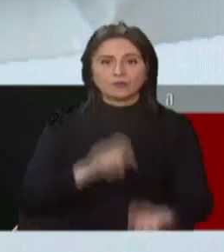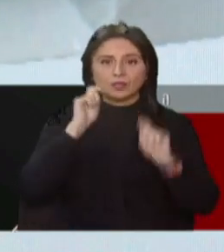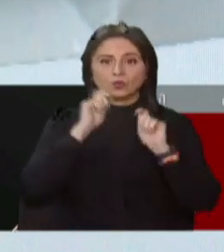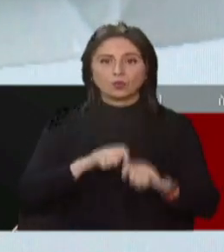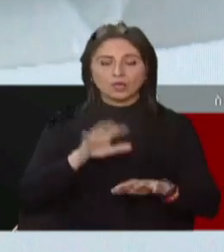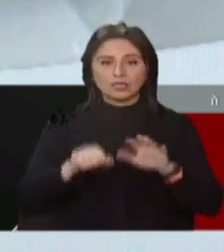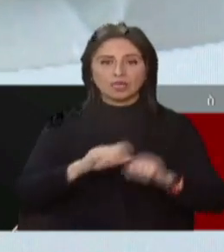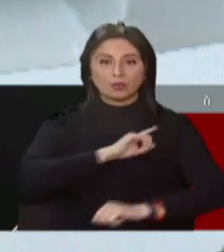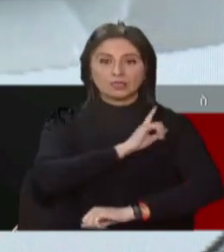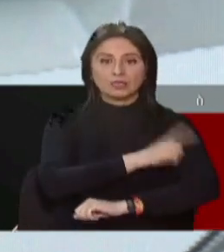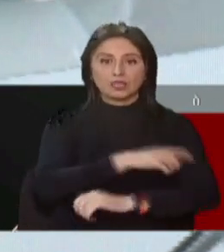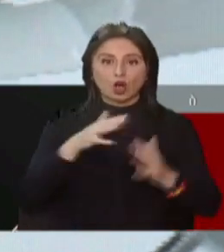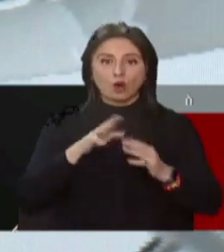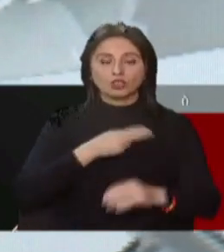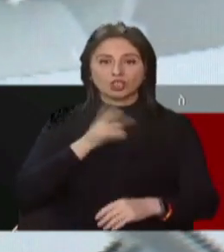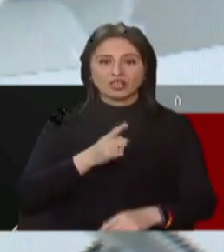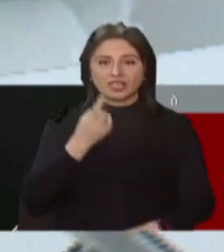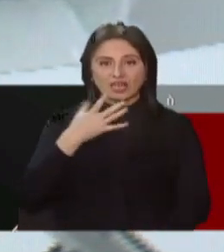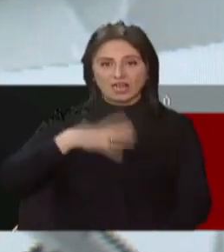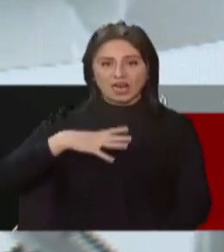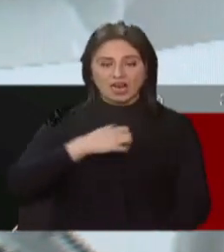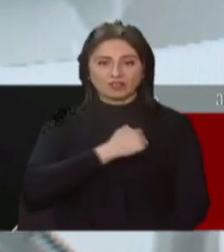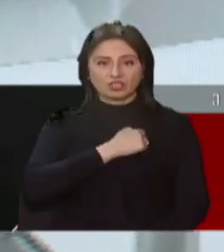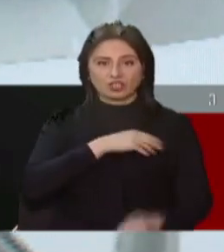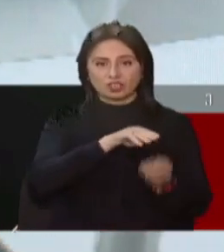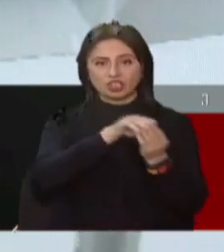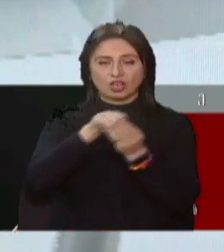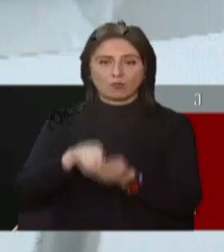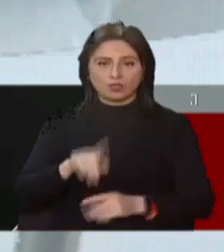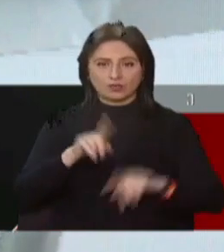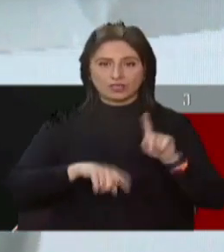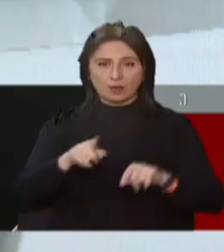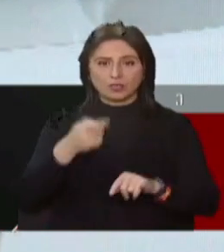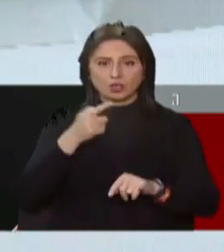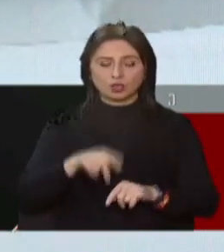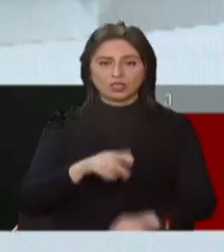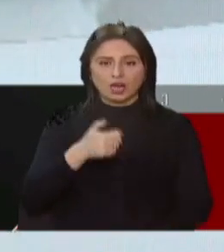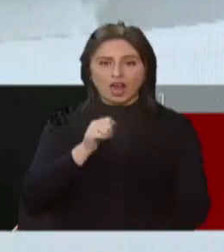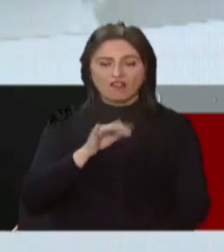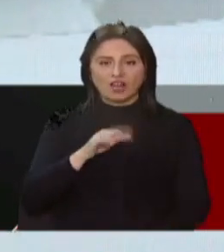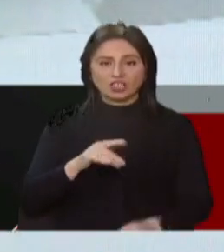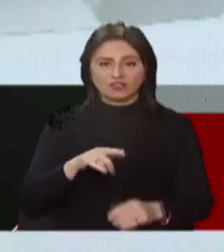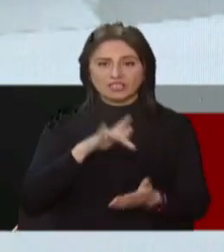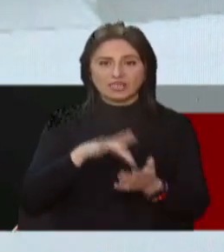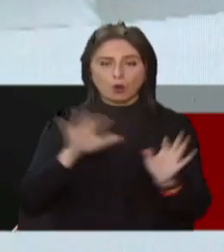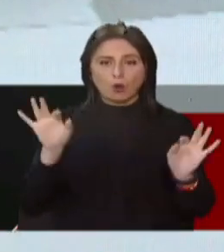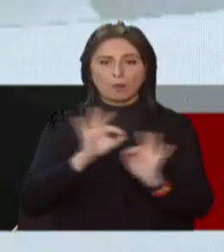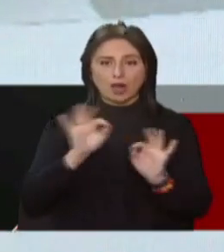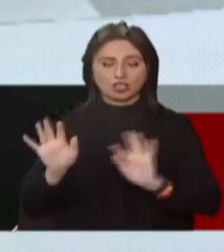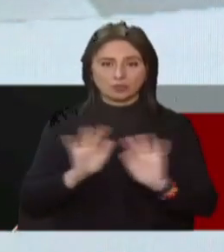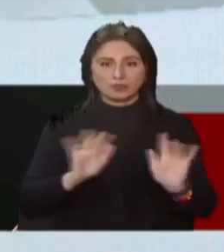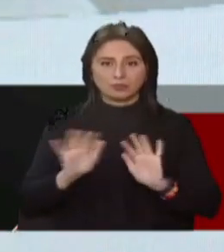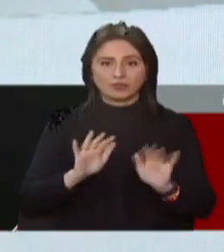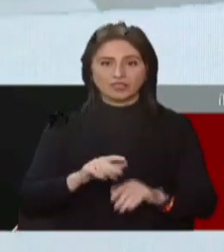Ucrainași se ocupați de zâlep tânăm și de acupoli, care de verti cartoli mă brzoli că am asune samșobloși am tot epșe Mihail Aplanișului samu calacopane și vedem din